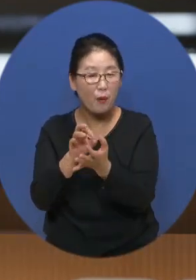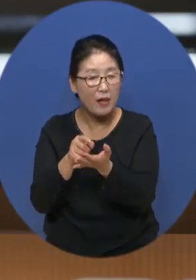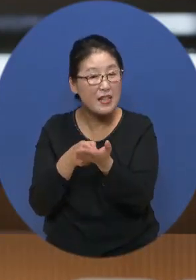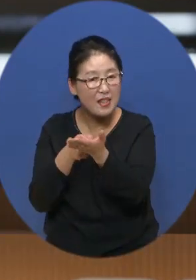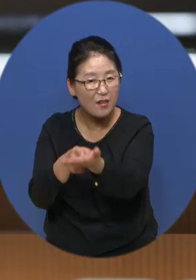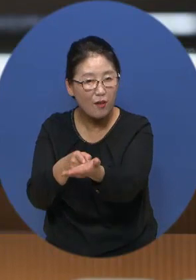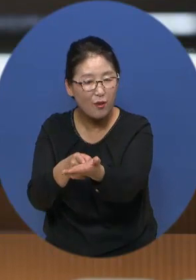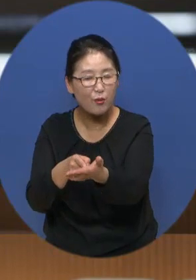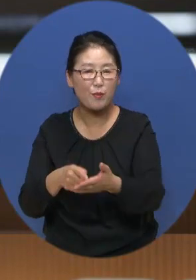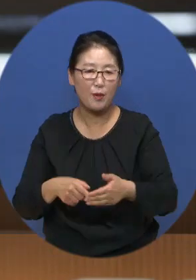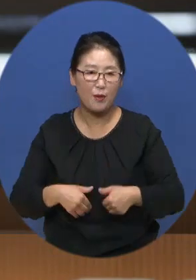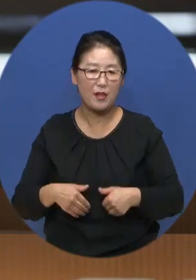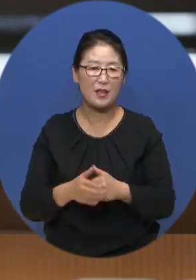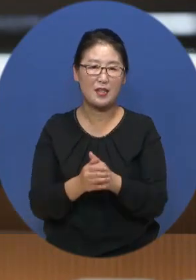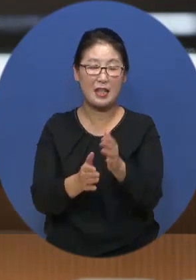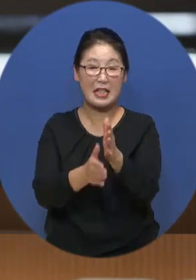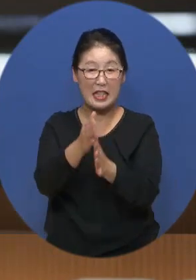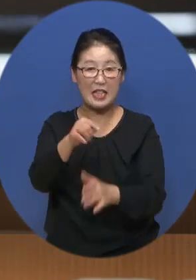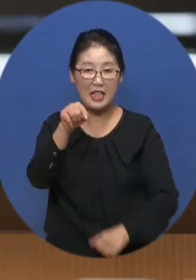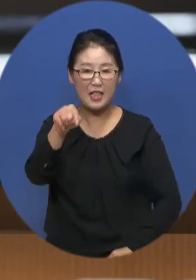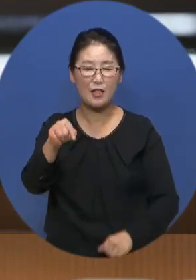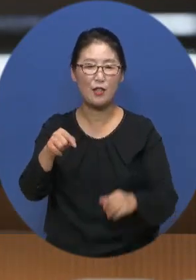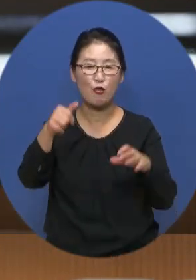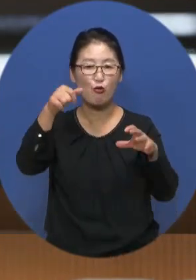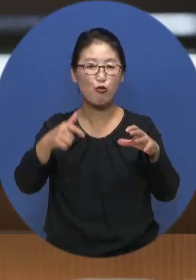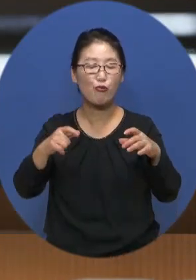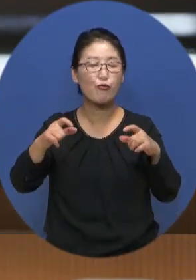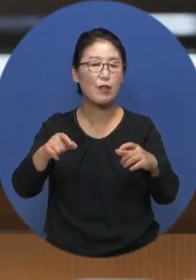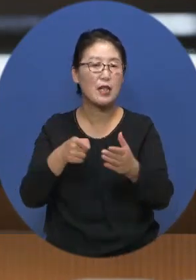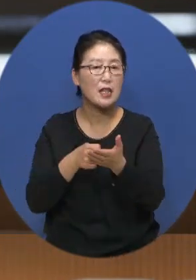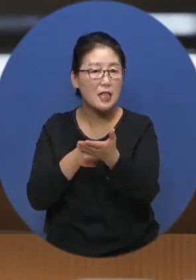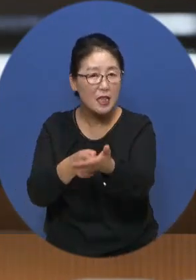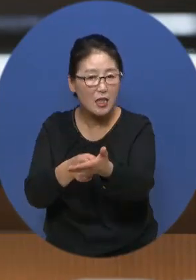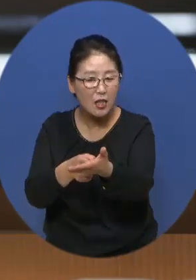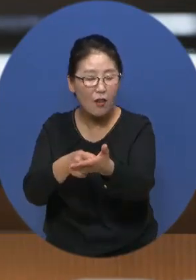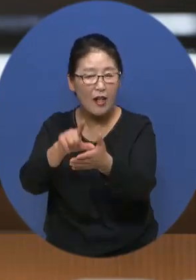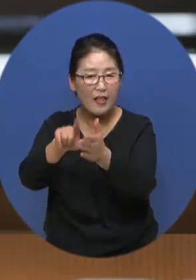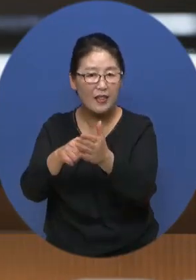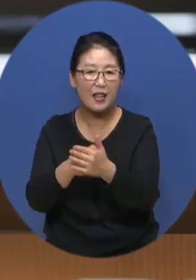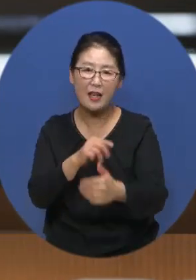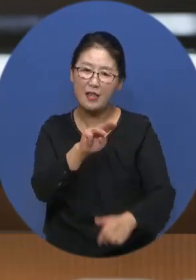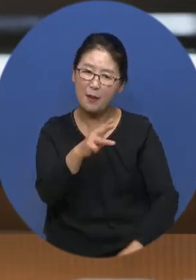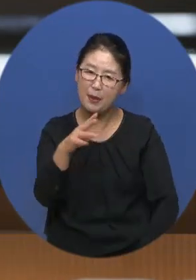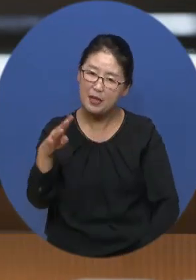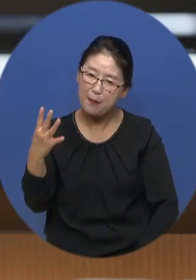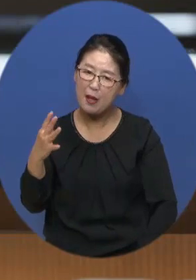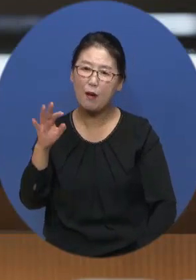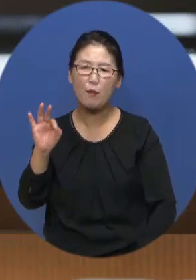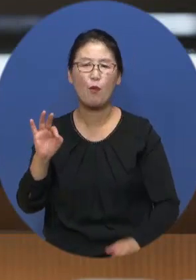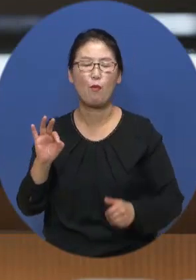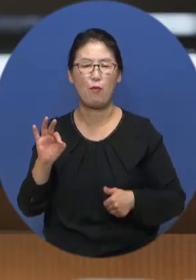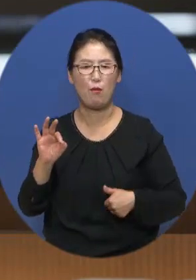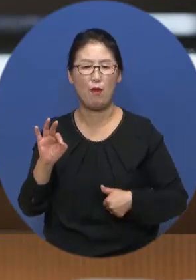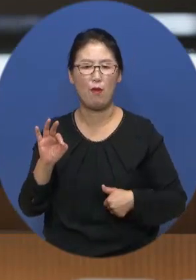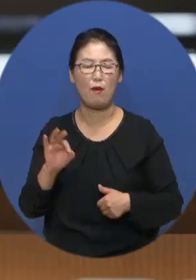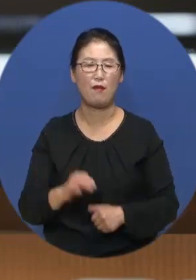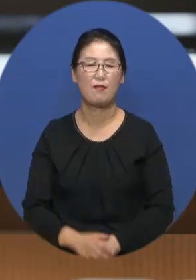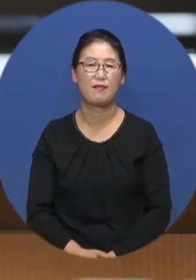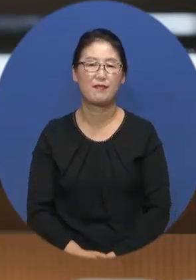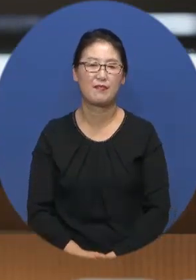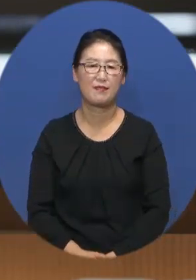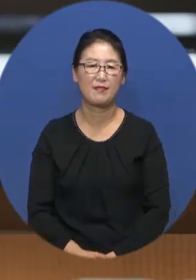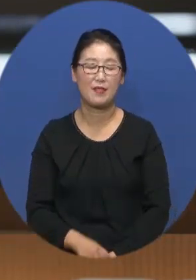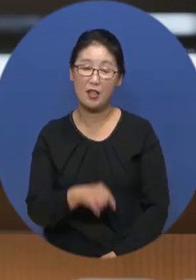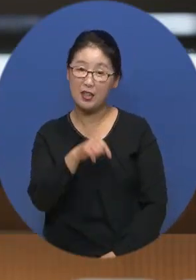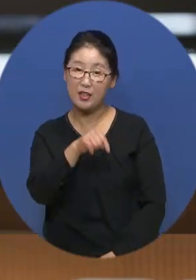보고를 하려면 이제 3,400만 원 비용을 이제 추가해서 진행을 해야 되는 부분도 있고, 그리고 저희 같은 경우는